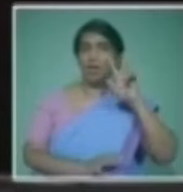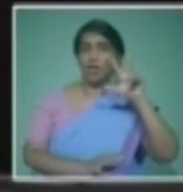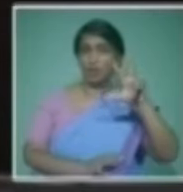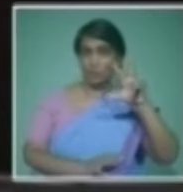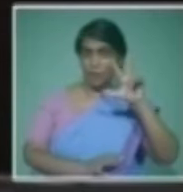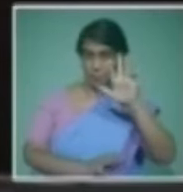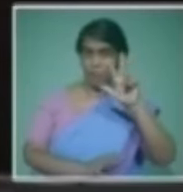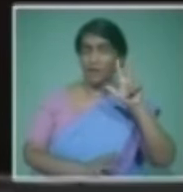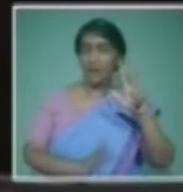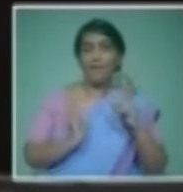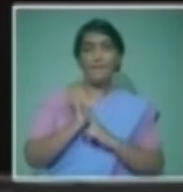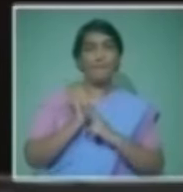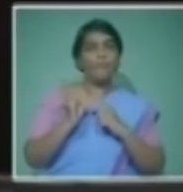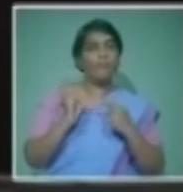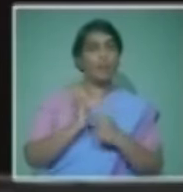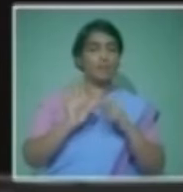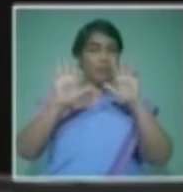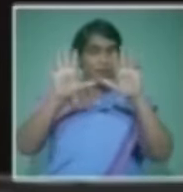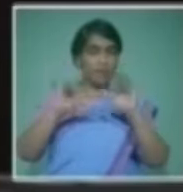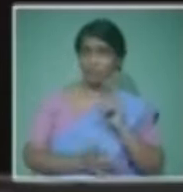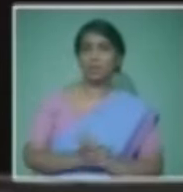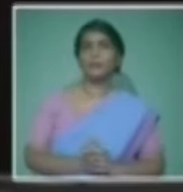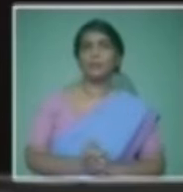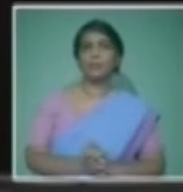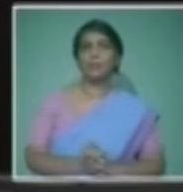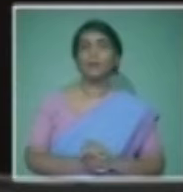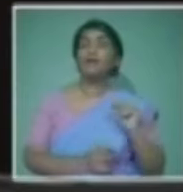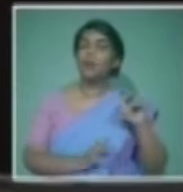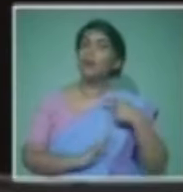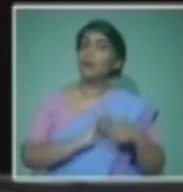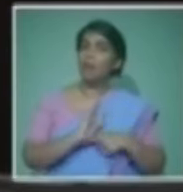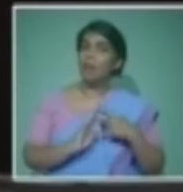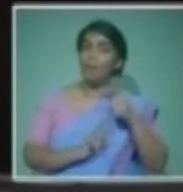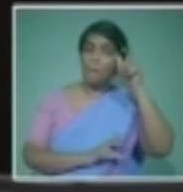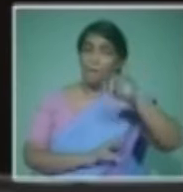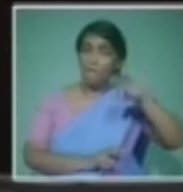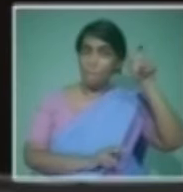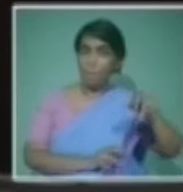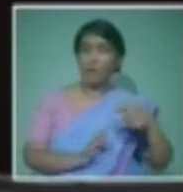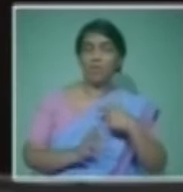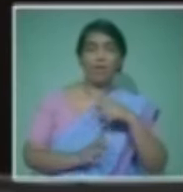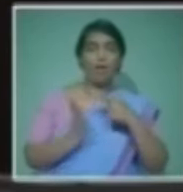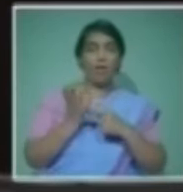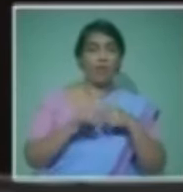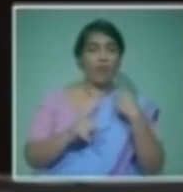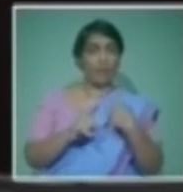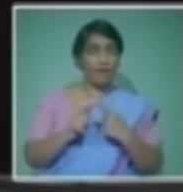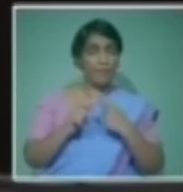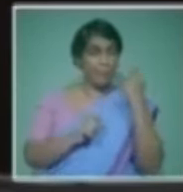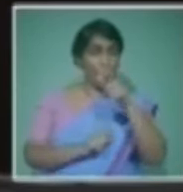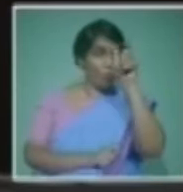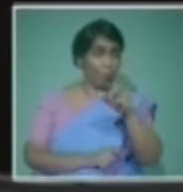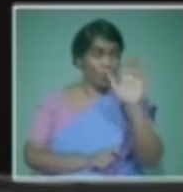308798යි. වැඩ් බදු ගොනු තියෙන්නේ 9080යි. ඒ කියන්නේ ලංකාවේ පුද්ගලයන් විදියට බදු ආදායම් ගෙවන්නේ පුද්ගලයන්